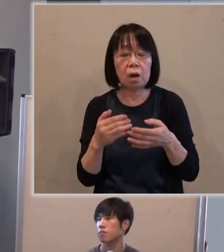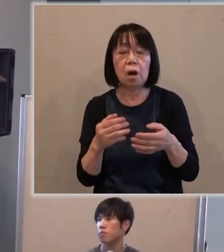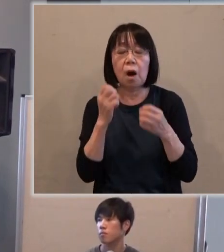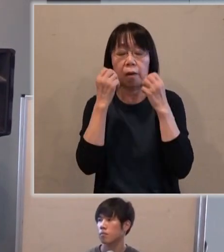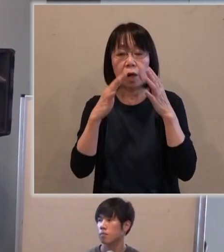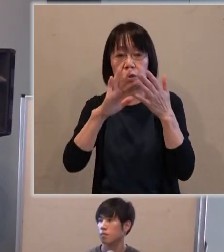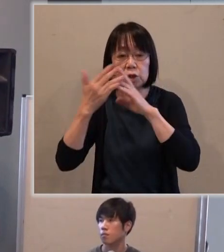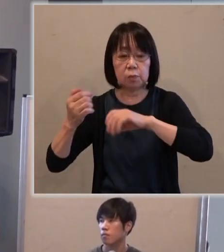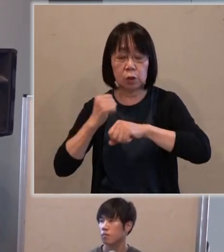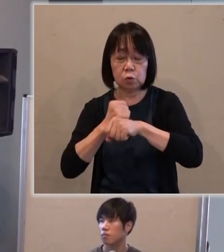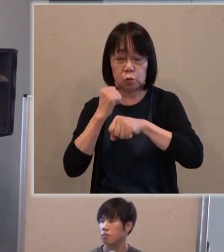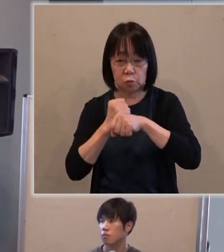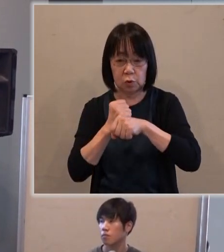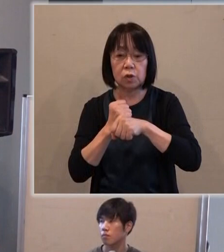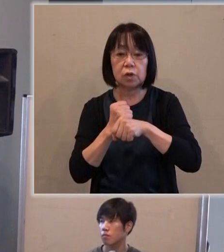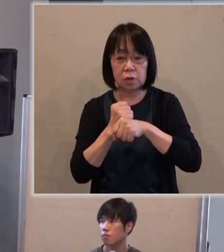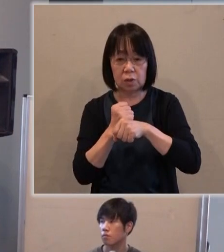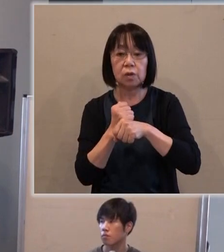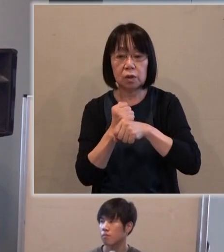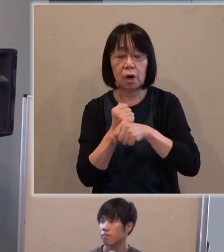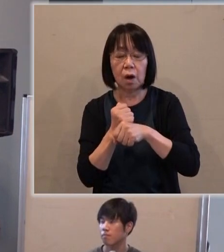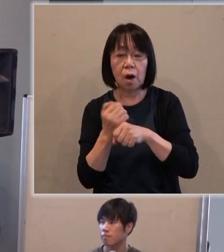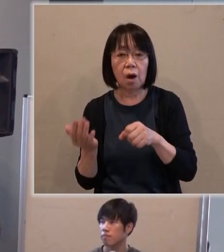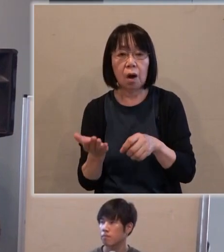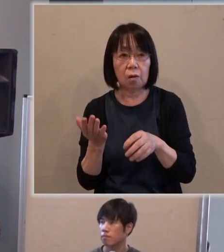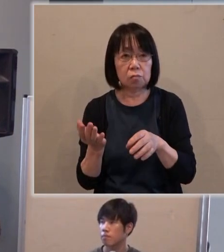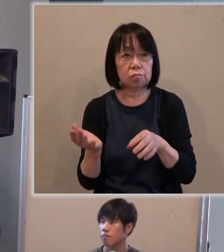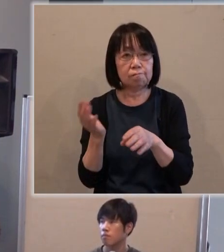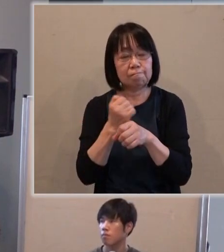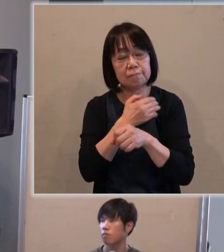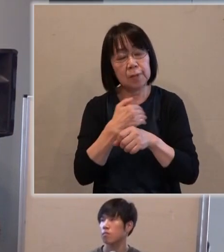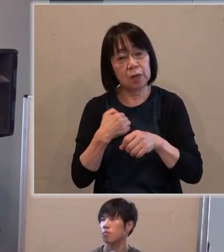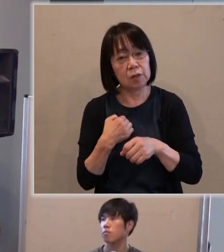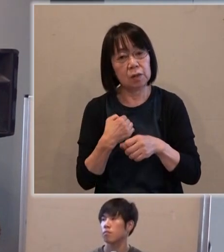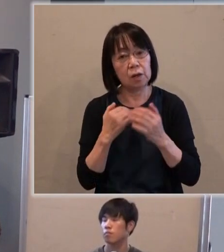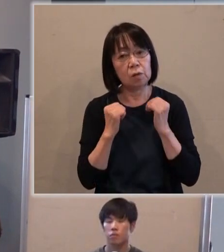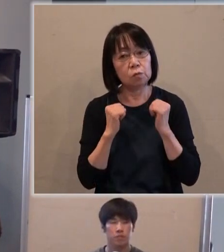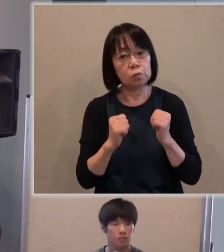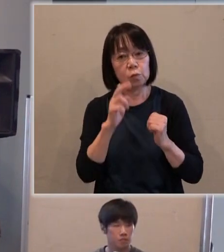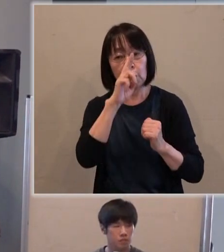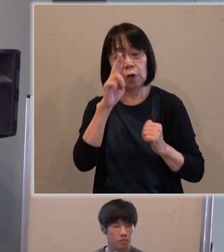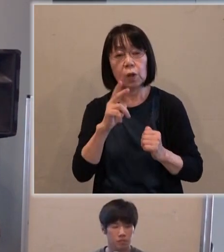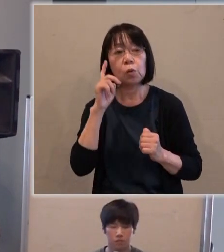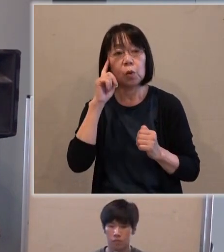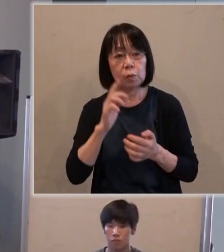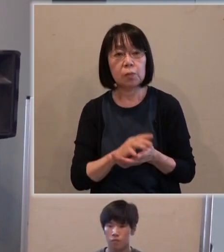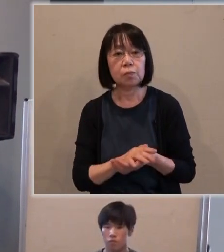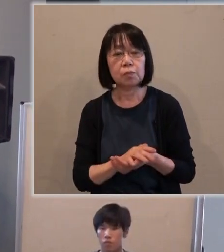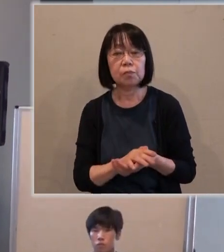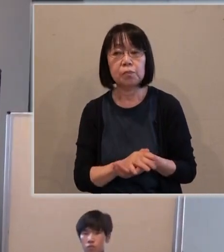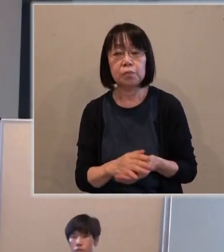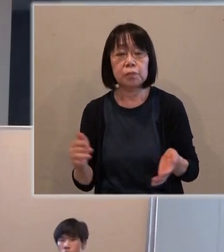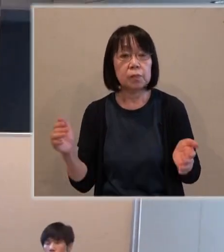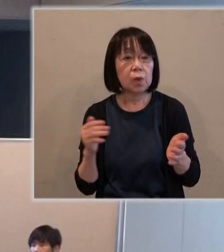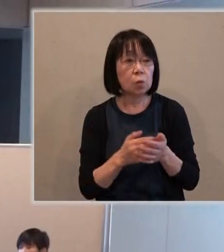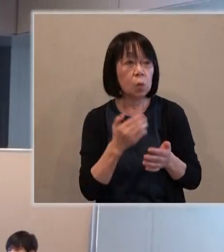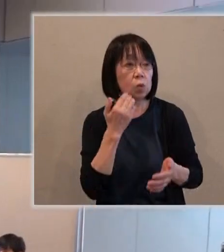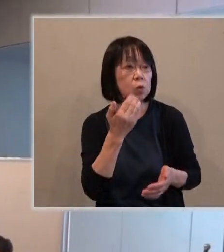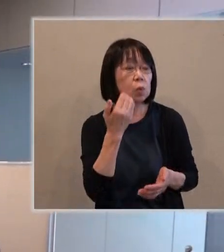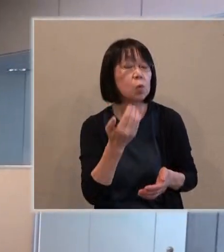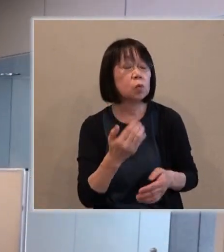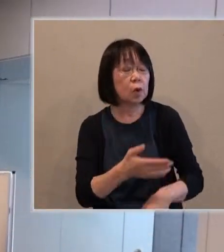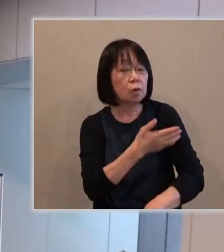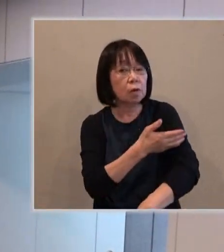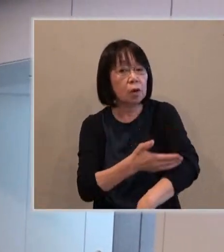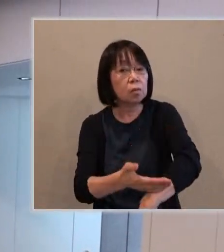話を聞きながら思いました。まあ、ちょっと僕の解説が長くなっちゃいましたが、最後の、質問に進んでいきたいと思うんですけれども、今日結構話の流れと